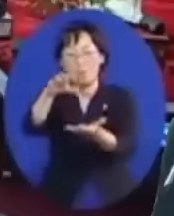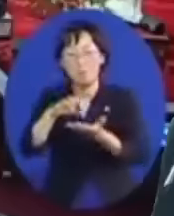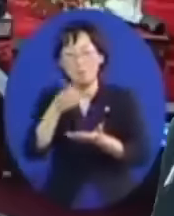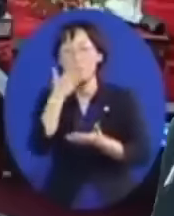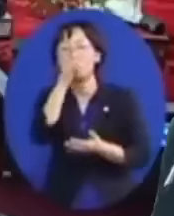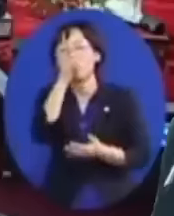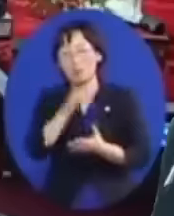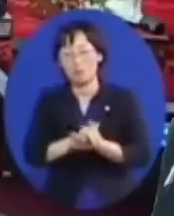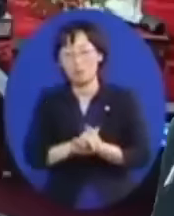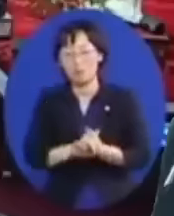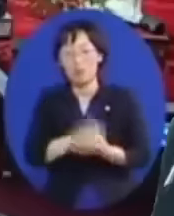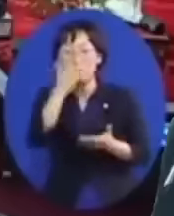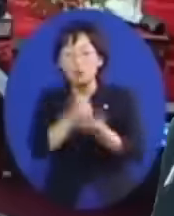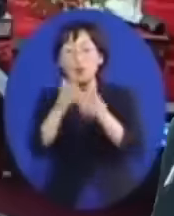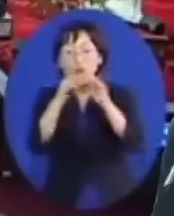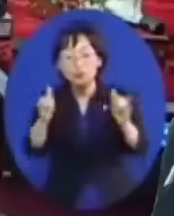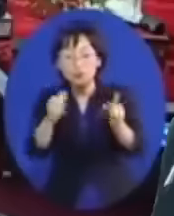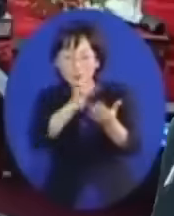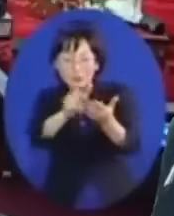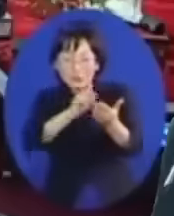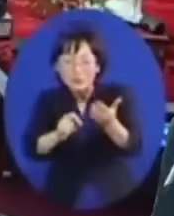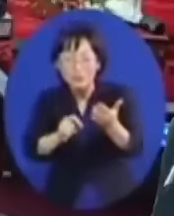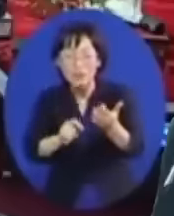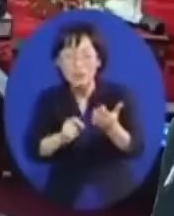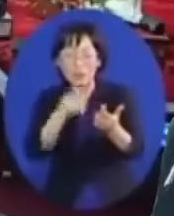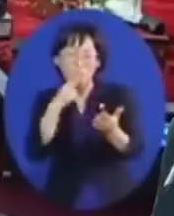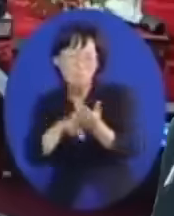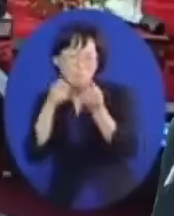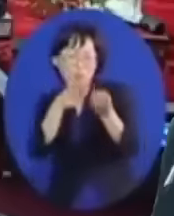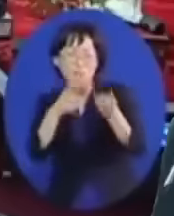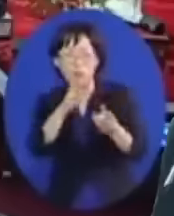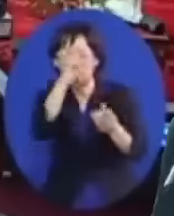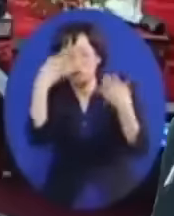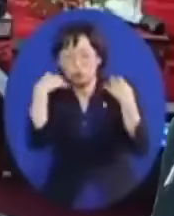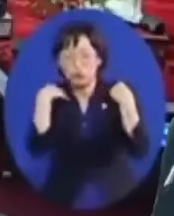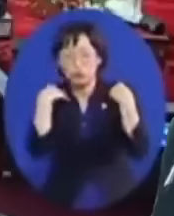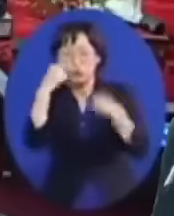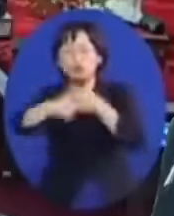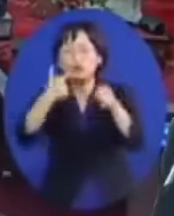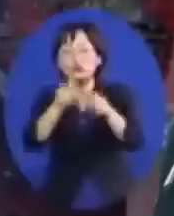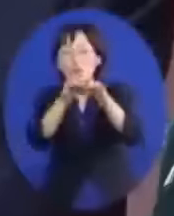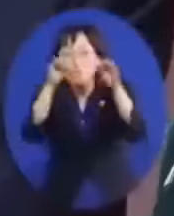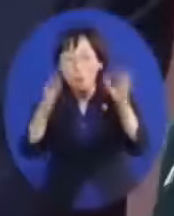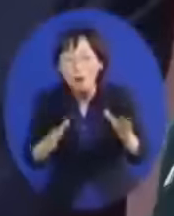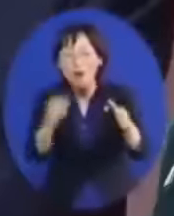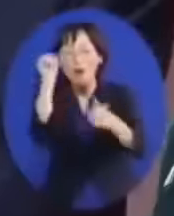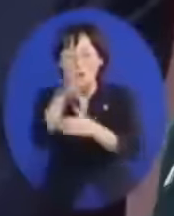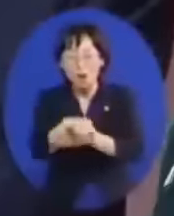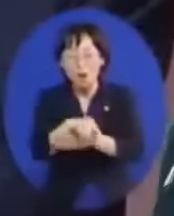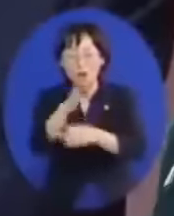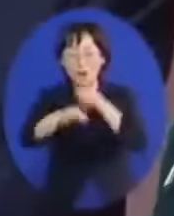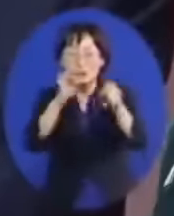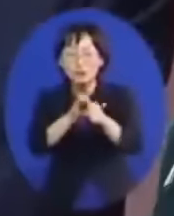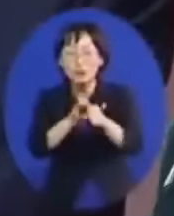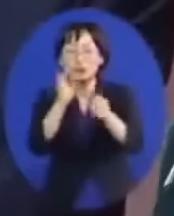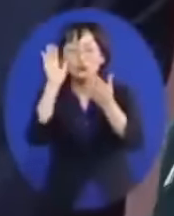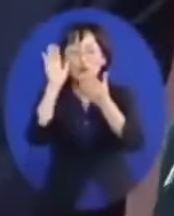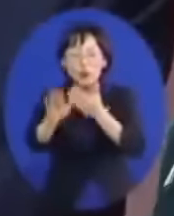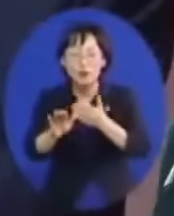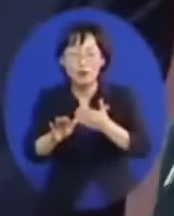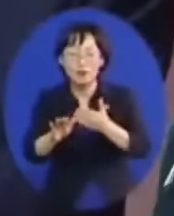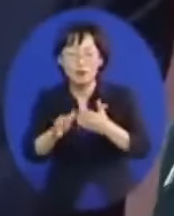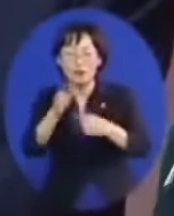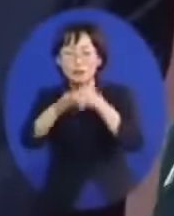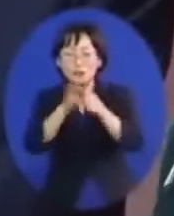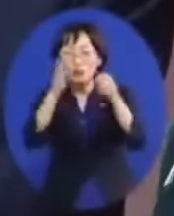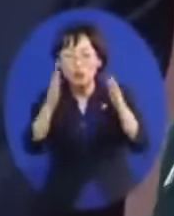죄수가 쓴 편지를 6년 만에 주정부가 들어줬고 그 다음 또 10년 동안 편지를 써서 들어줬다고 말한